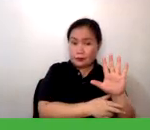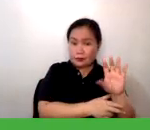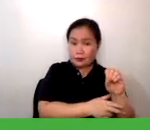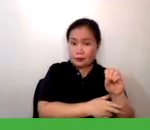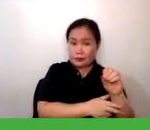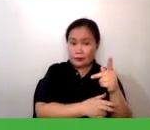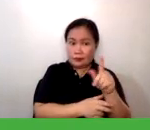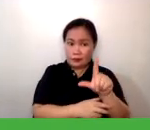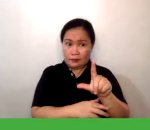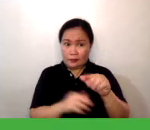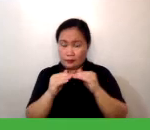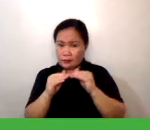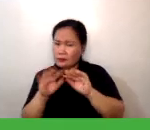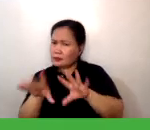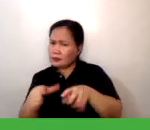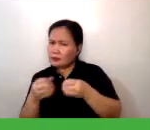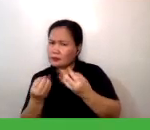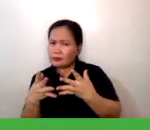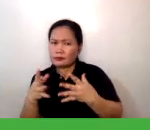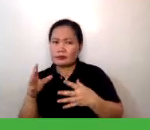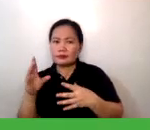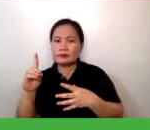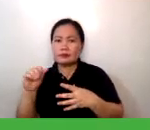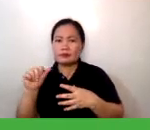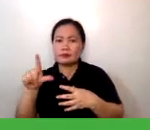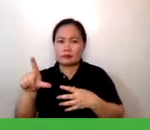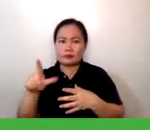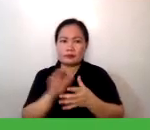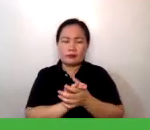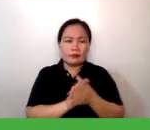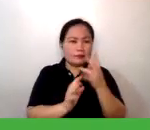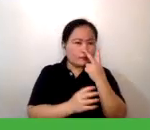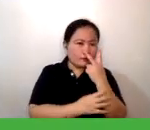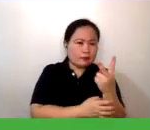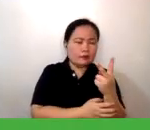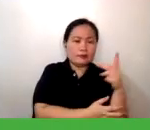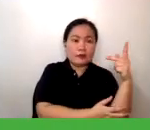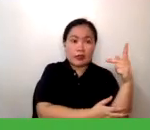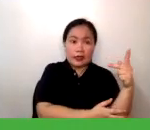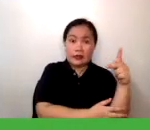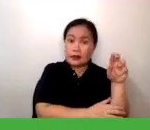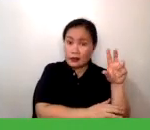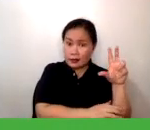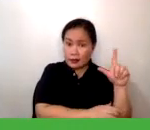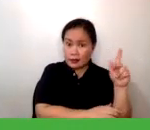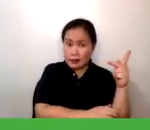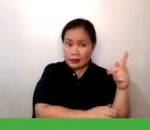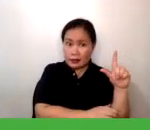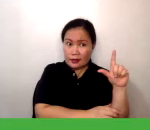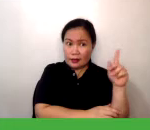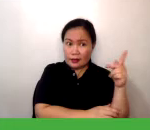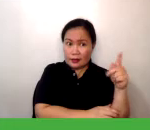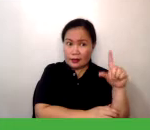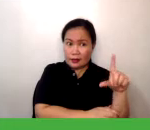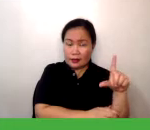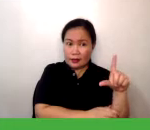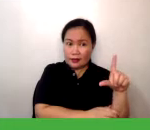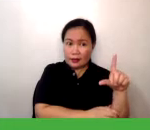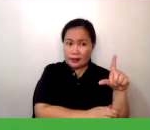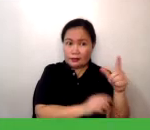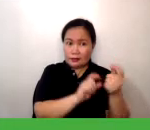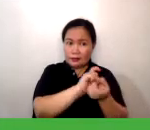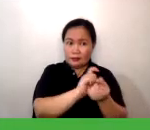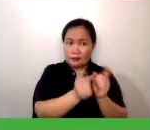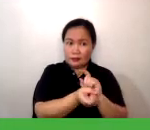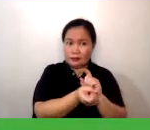decaliter. So, yung 50 kiloliters, how many decaliters? So, punta tayo dito, ito siya.